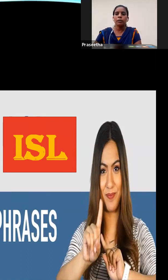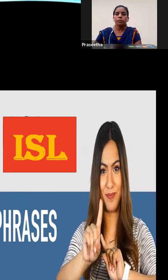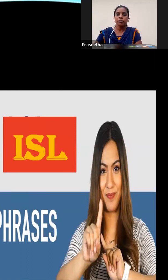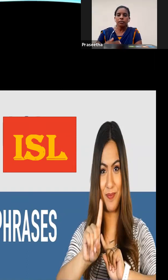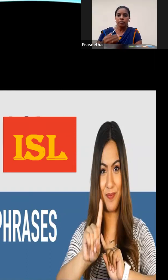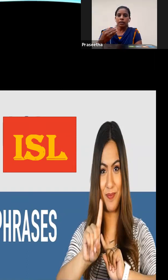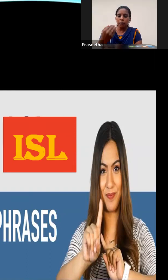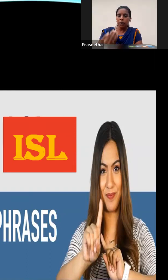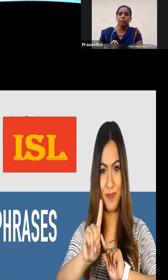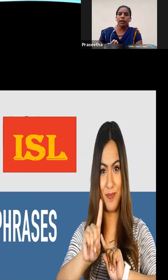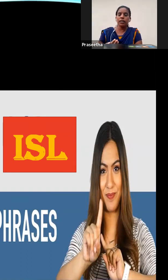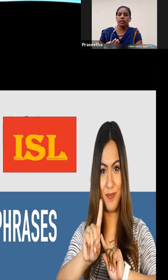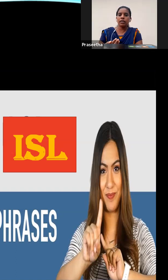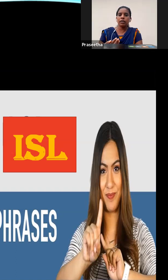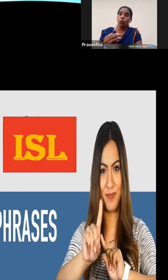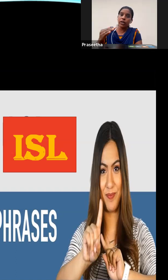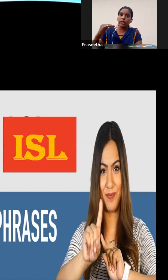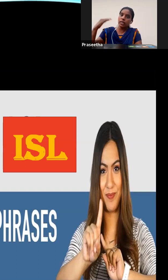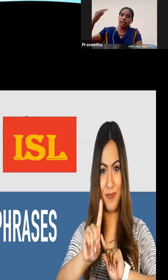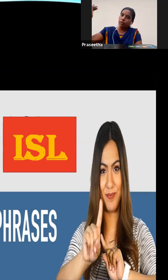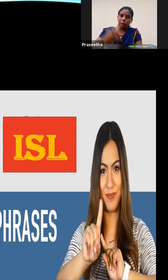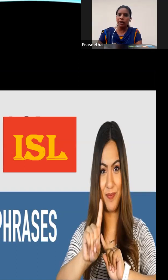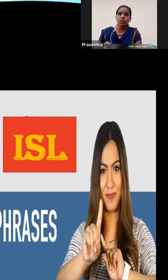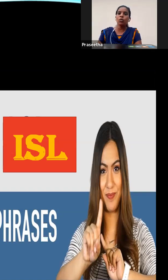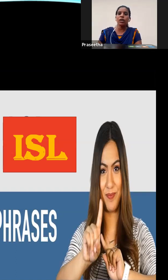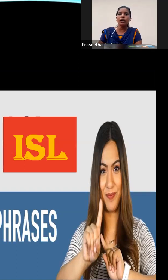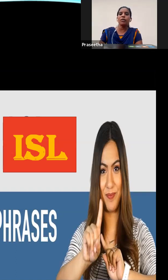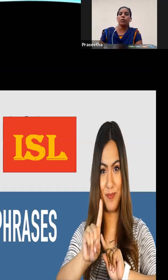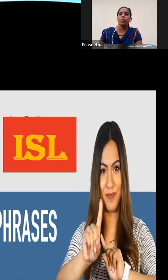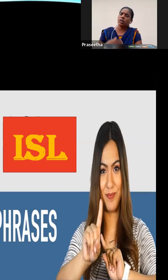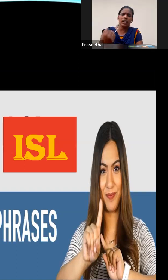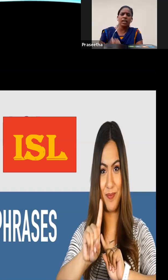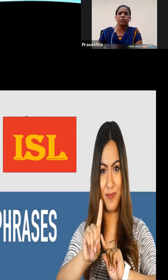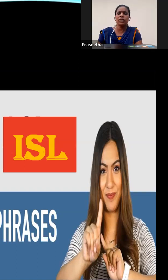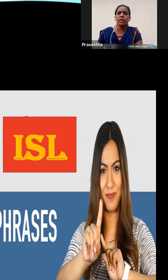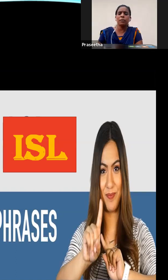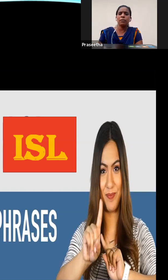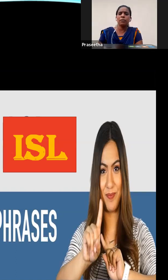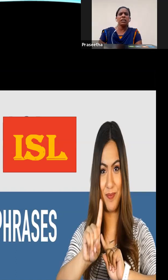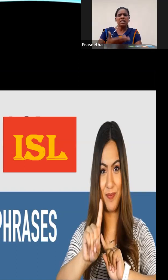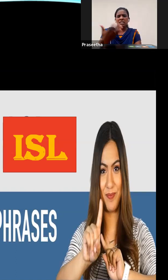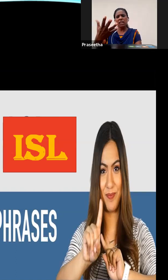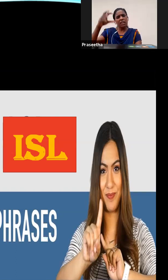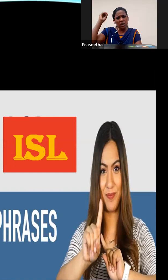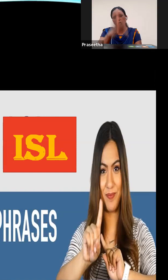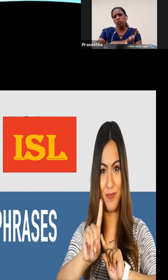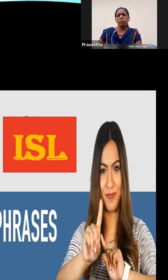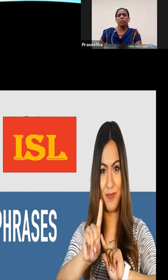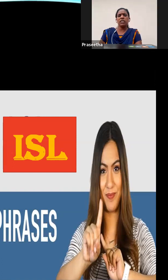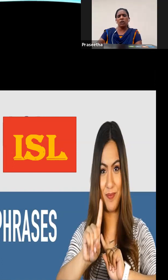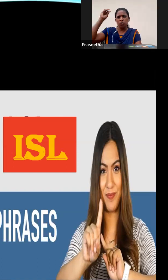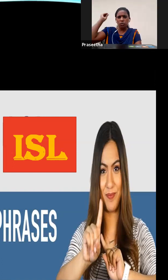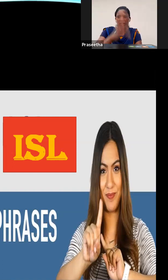കുട്ടികള് നമ്മളടുത്ത് പറയുന്നത്, പോയിട്ട് തിരിച്ചവർ എപ്പോഴെങ്കിലും സ്കൂളിലേക്ക് കയറി വരും കേട്ടോ, ഇടയ്ക്കിടയ്ക്ക് അവർ വിസിറ്റ് ചെയ്യും. നിങ്ങൾ ഞങ്ങളെ